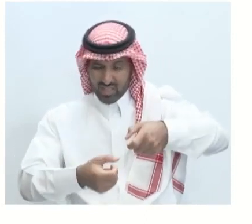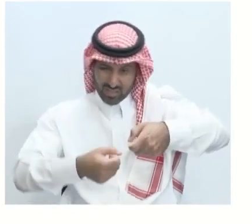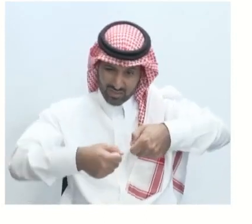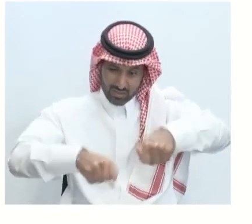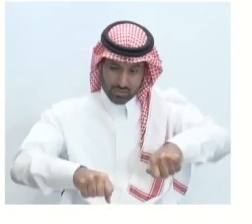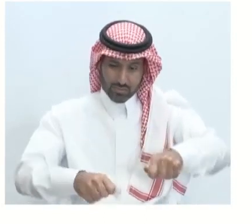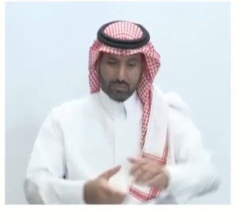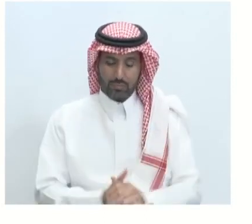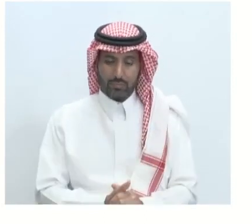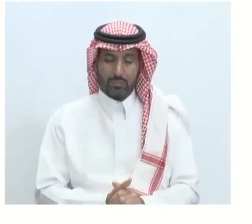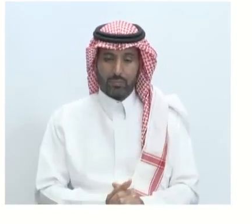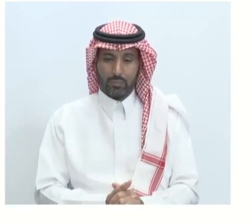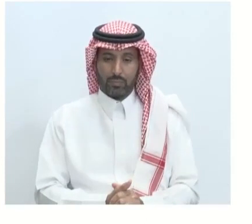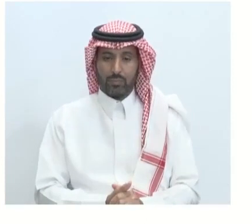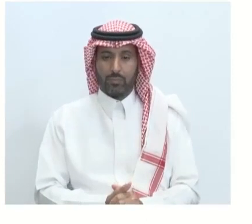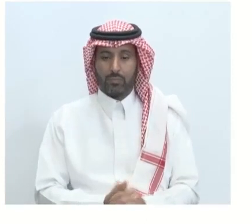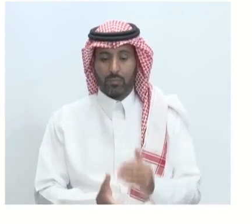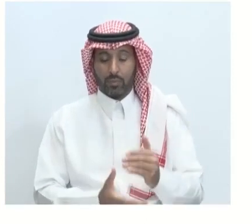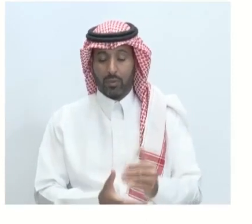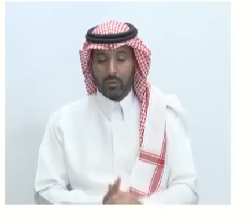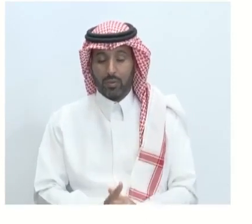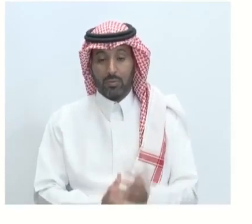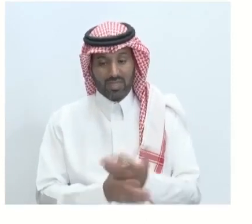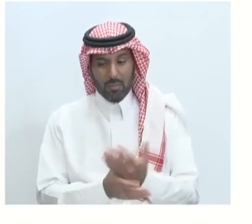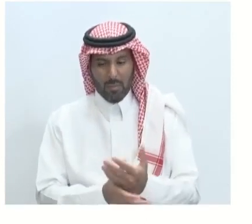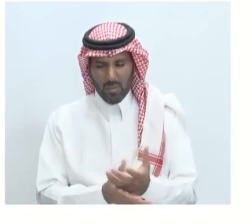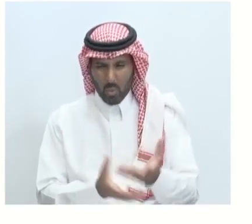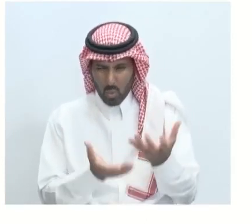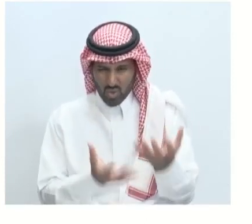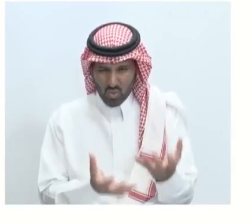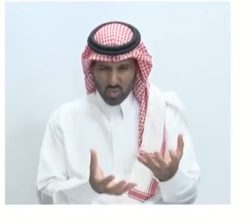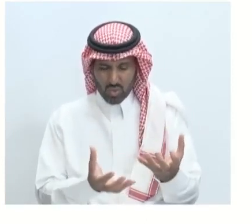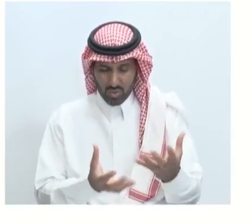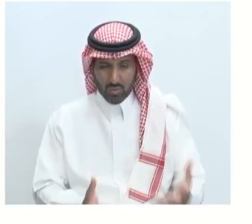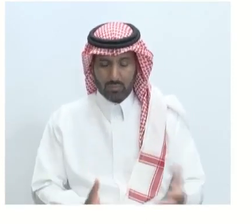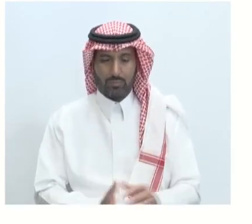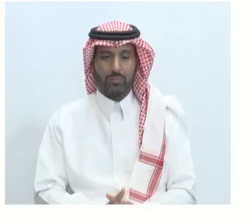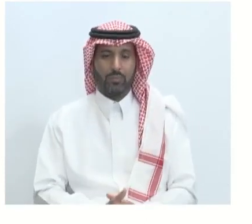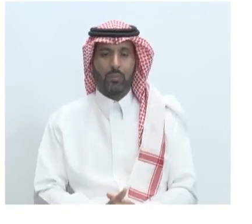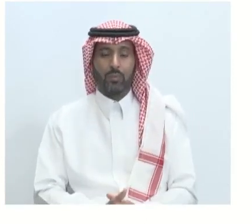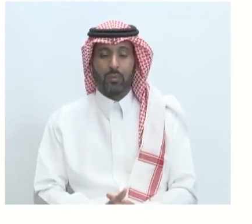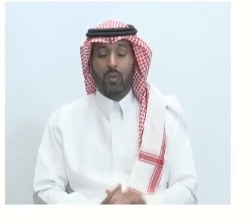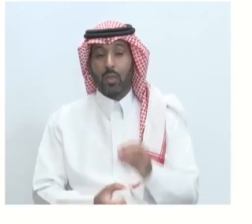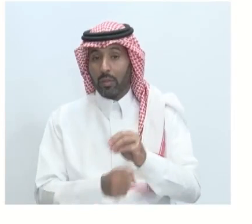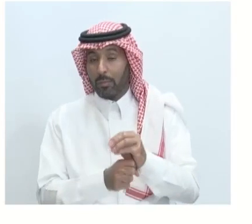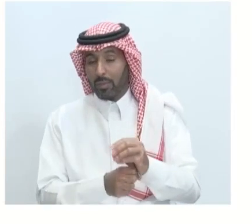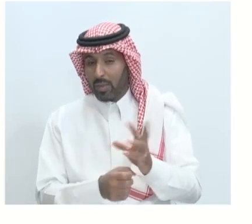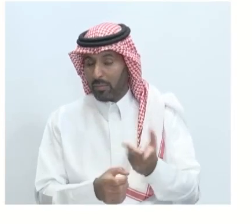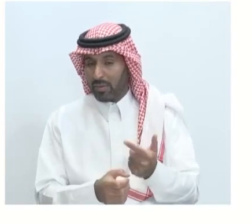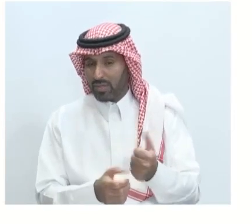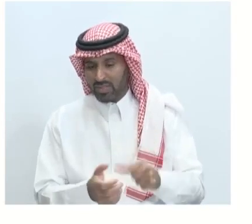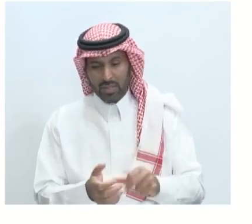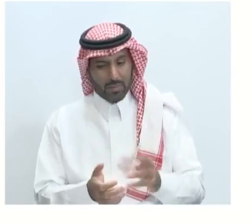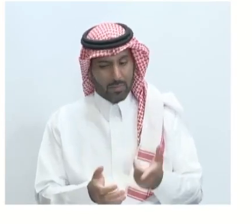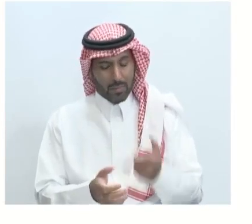الشكل تحت تاثير وزنها الكبير ايضا ذكرنا من ضمن العيوب انها غير